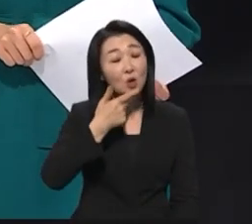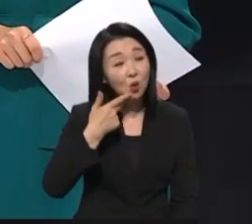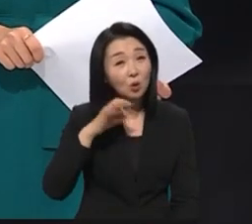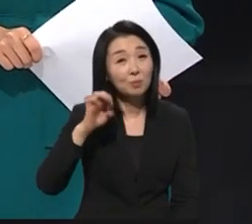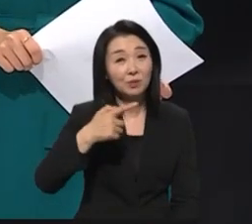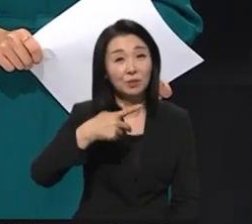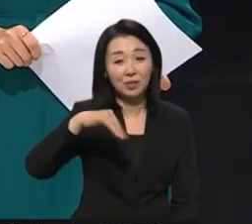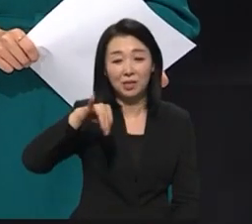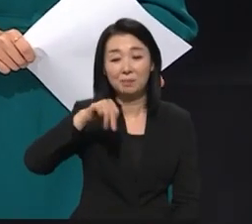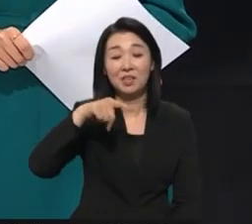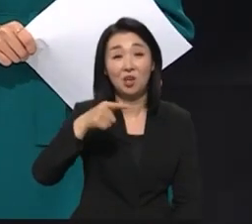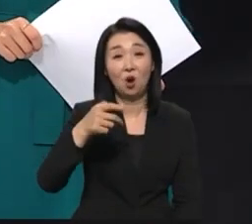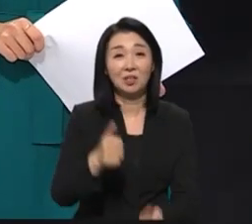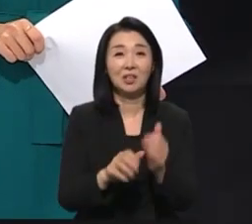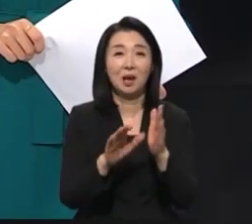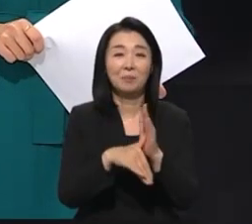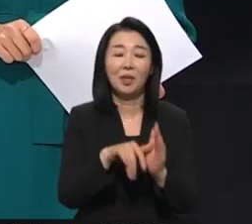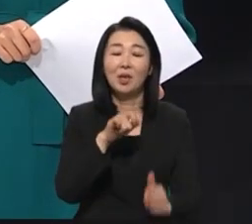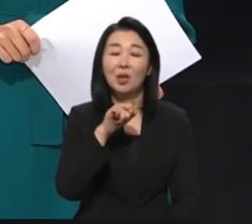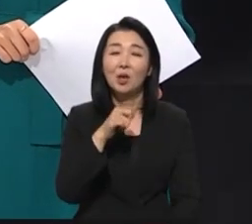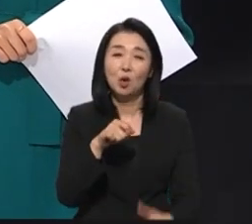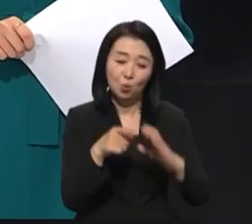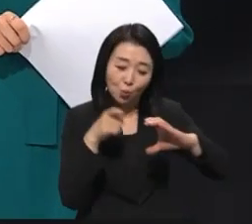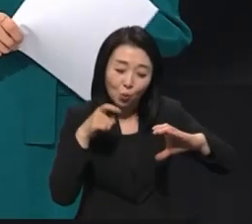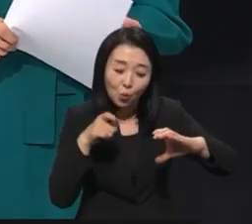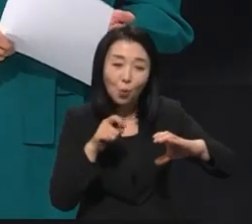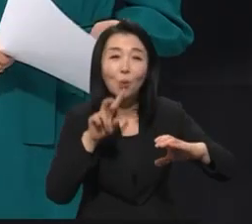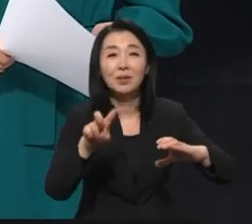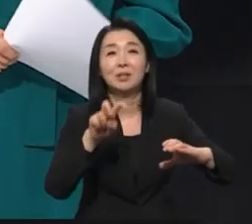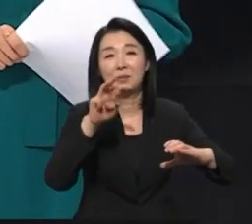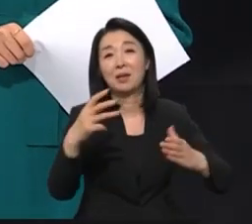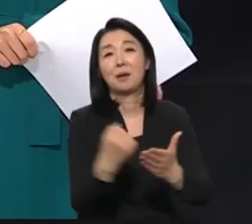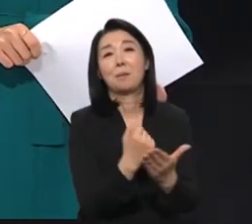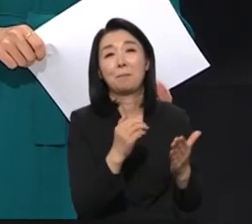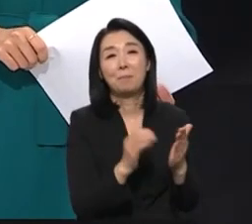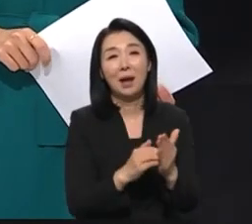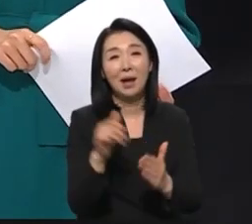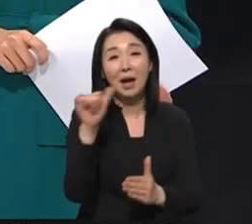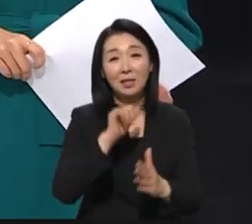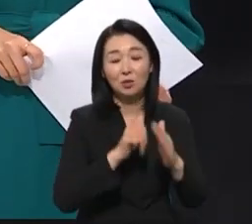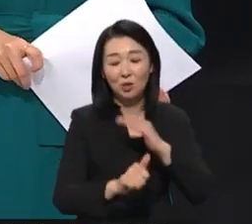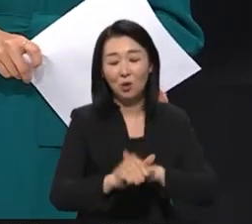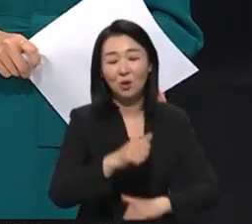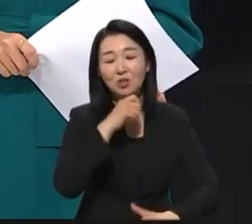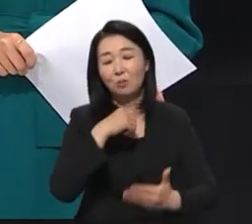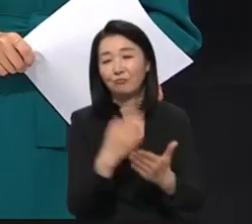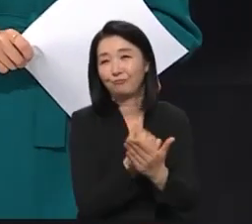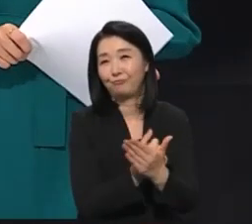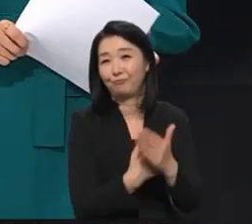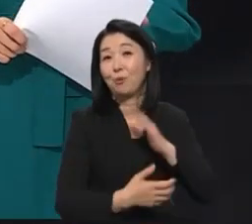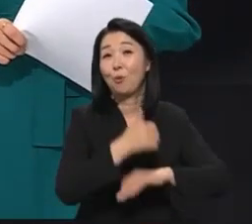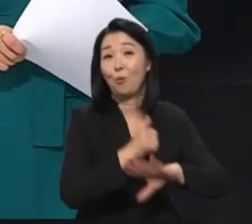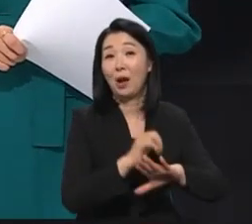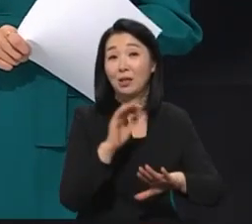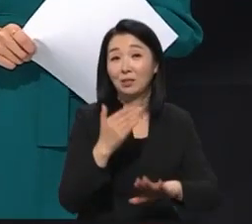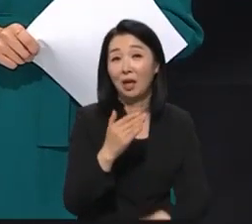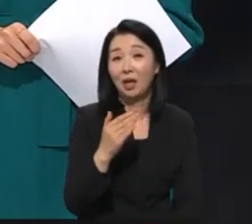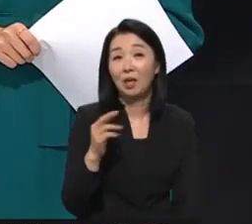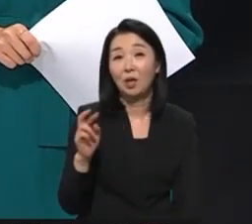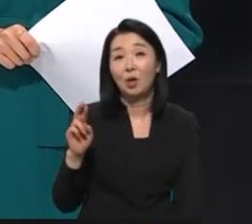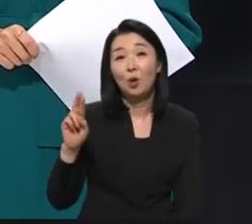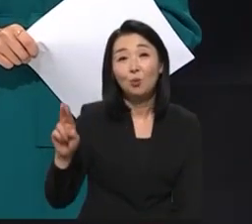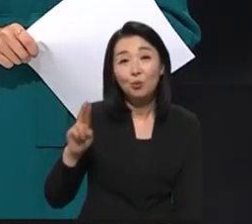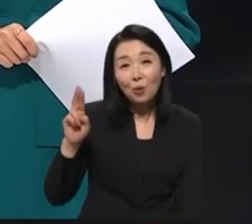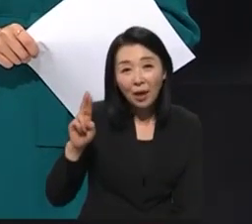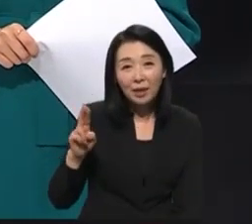프리미어리그에서 23골을 기록하며 아시아 선수 최초로 득점왕에 올랐죠 우루과이의 베테랑 공격수